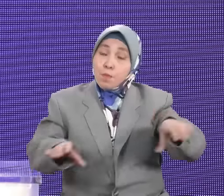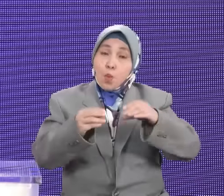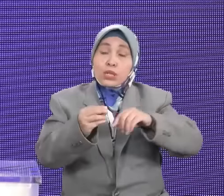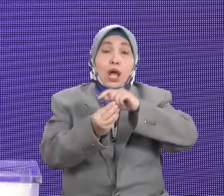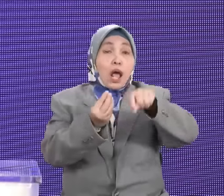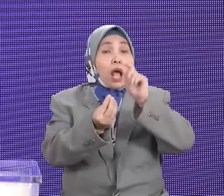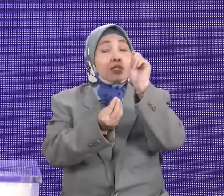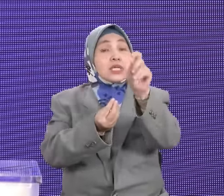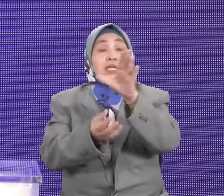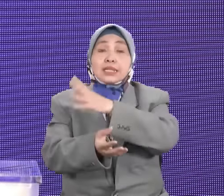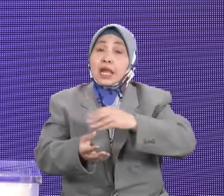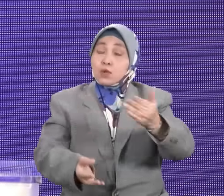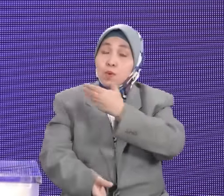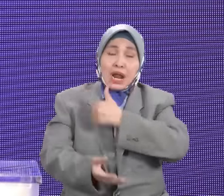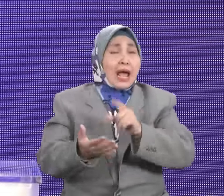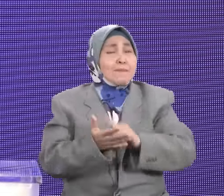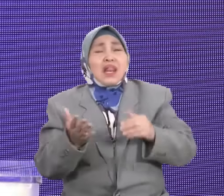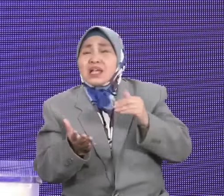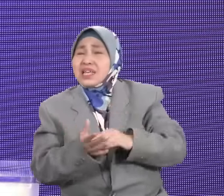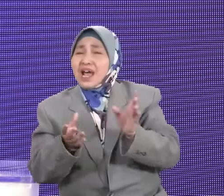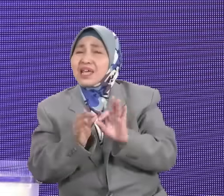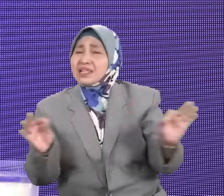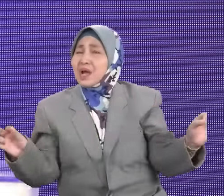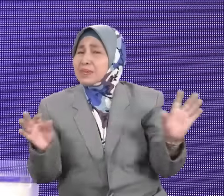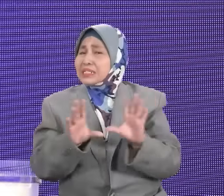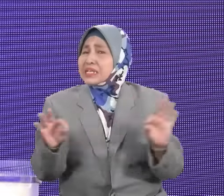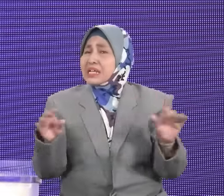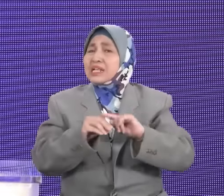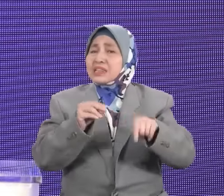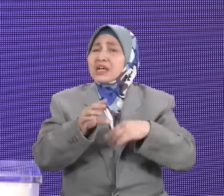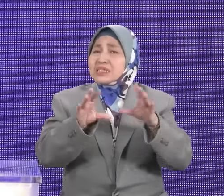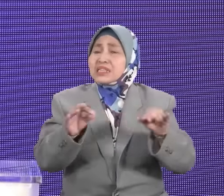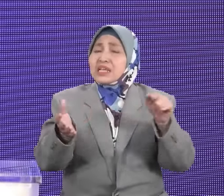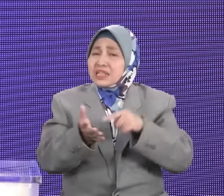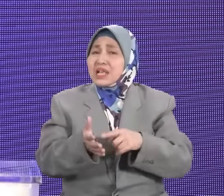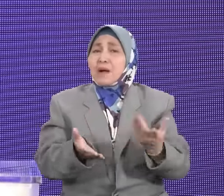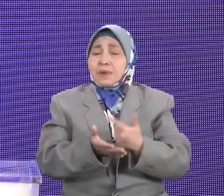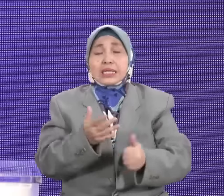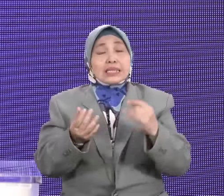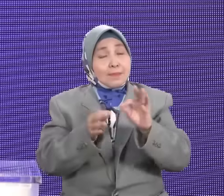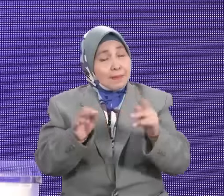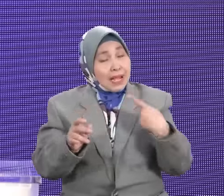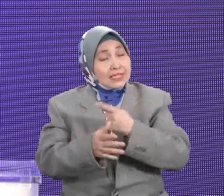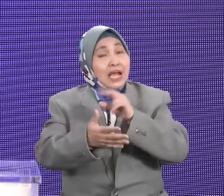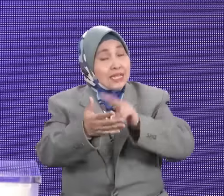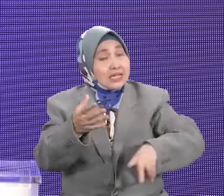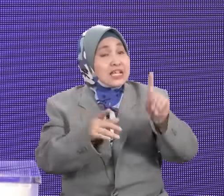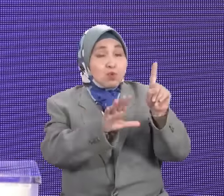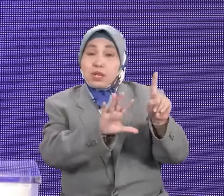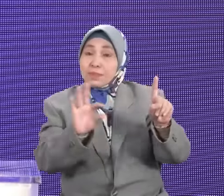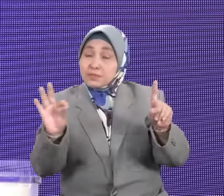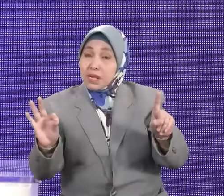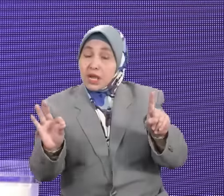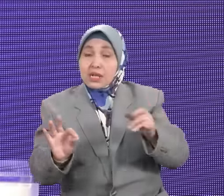umroh Apakah lagi ayat yang menceritakan tentang peristiwa ini kita baca ayat 159 rupe rufonya peristiwa